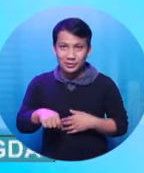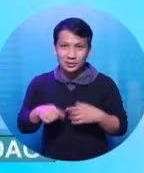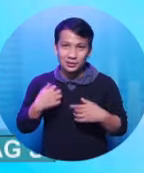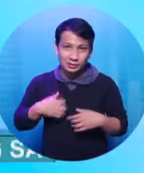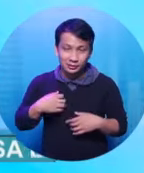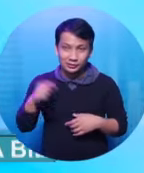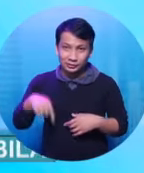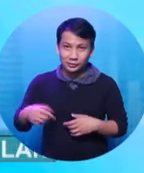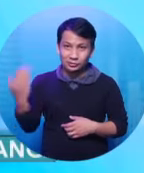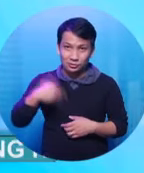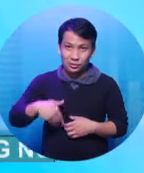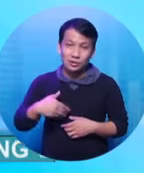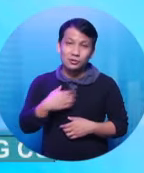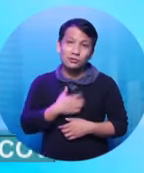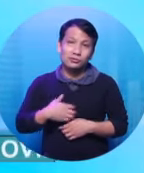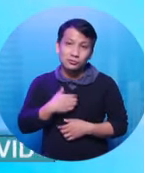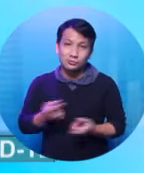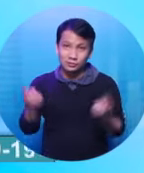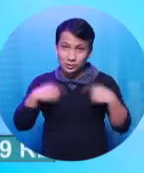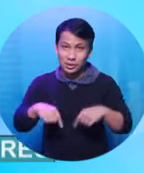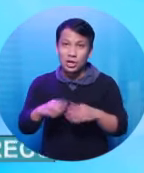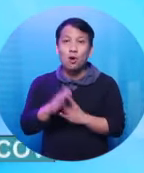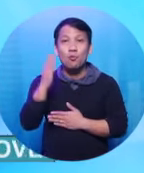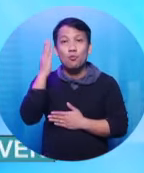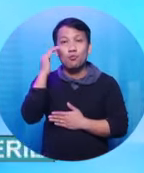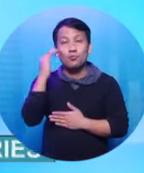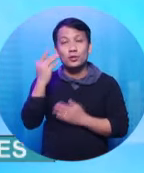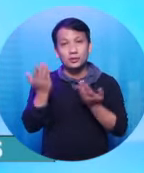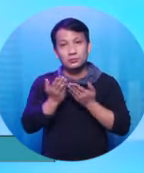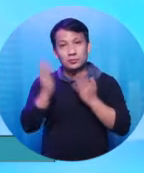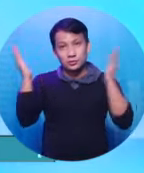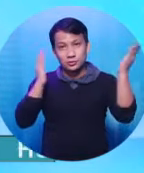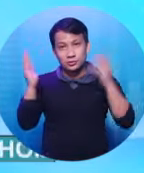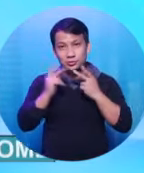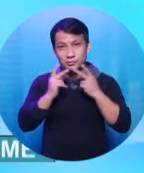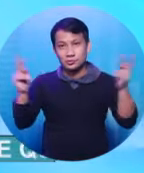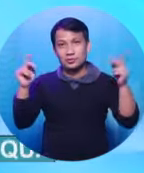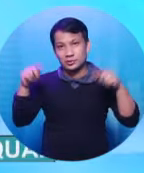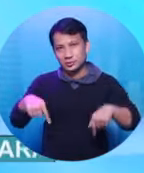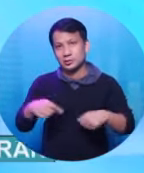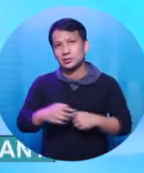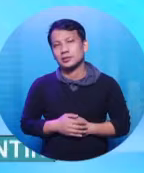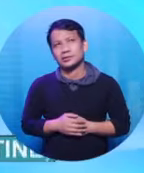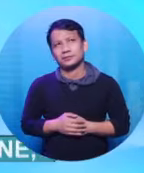ng bayan dahil kami ang liga ng taga-serbisyo publiko.